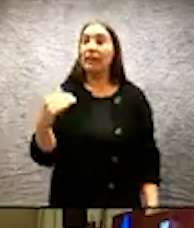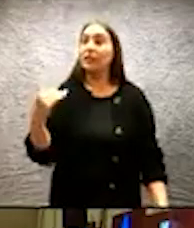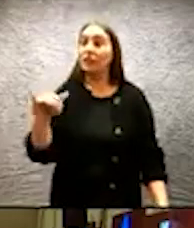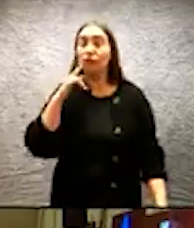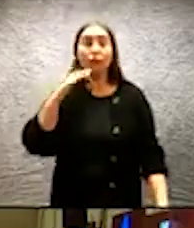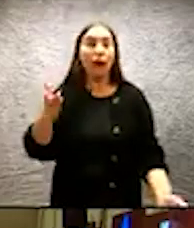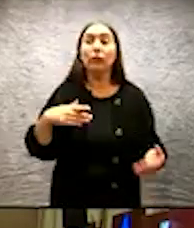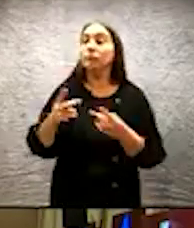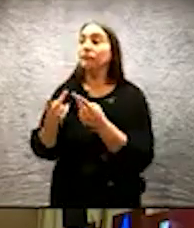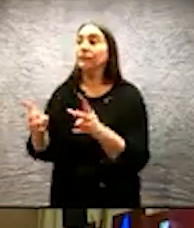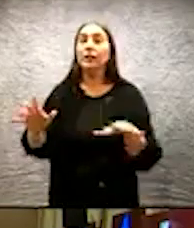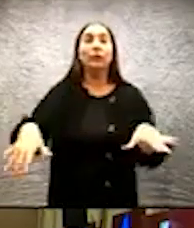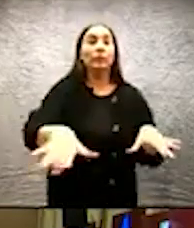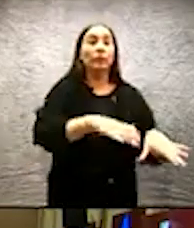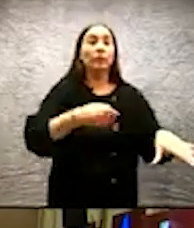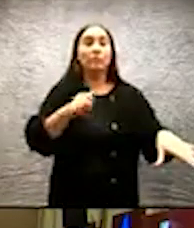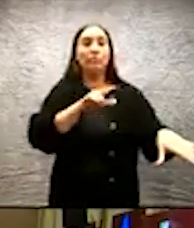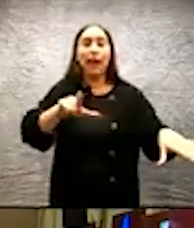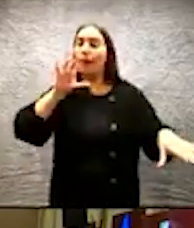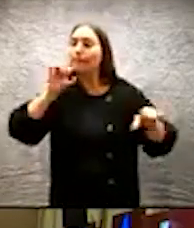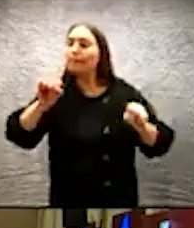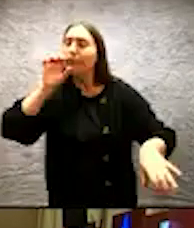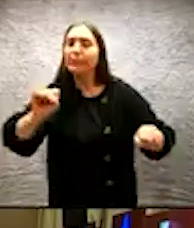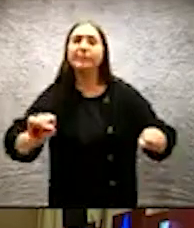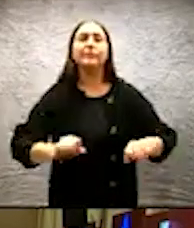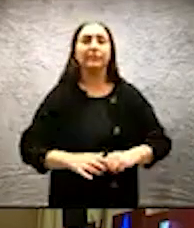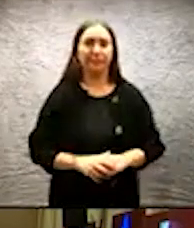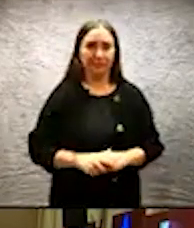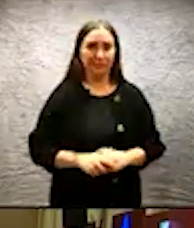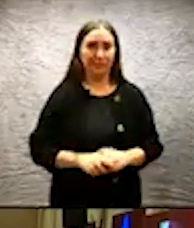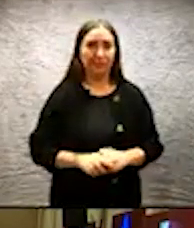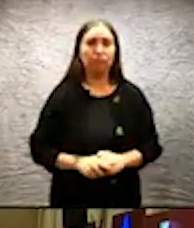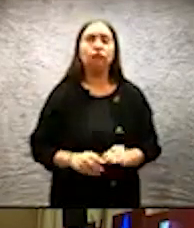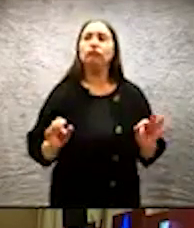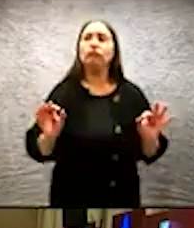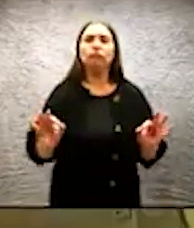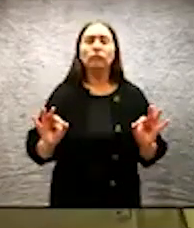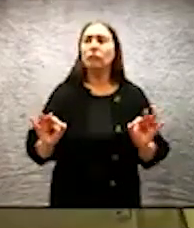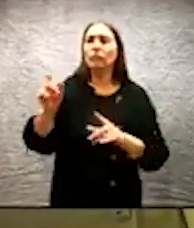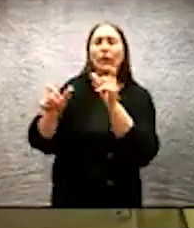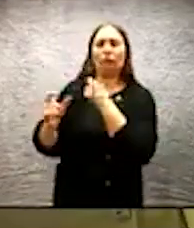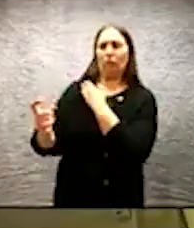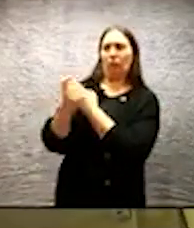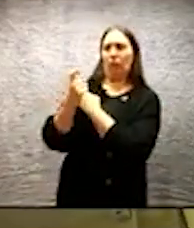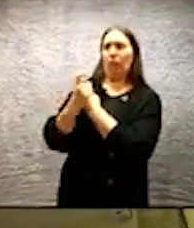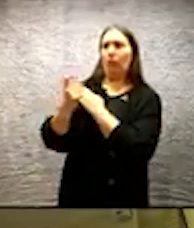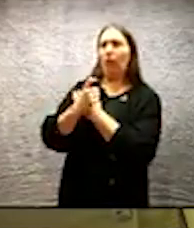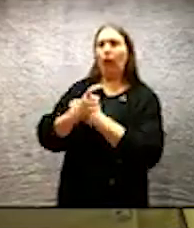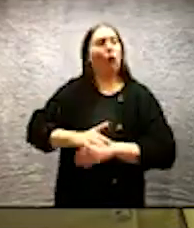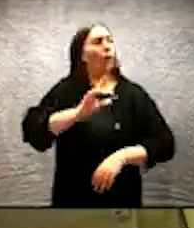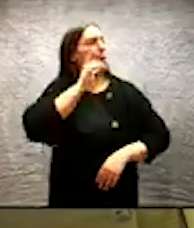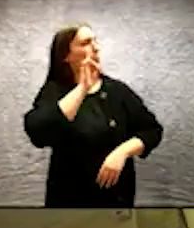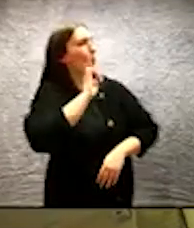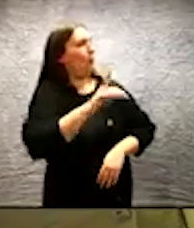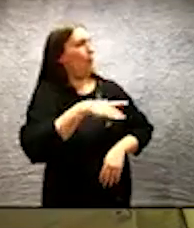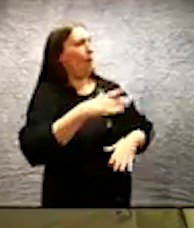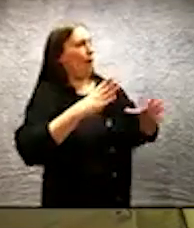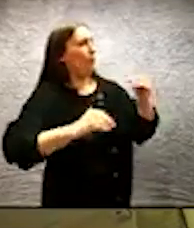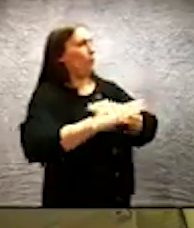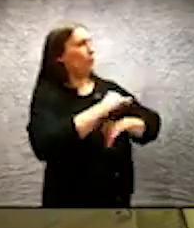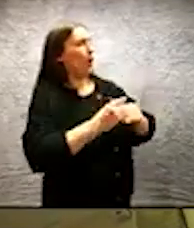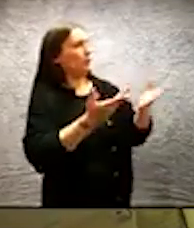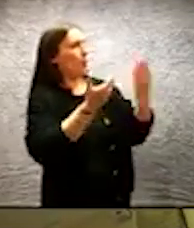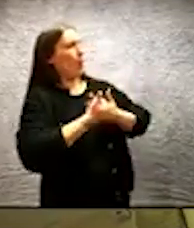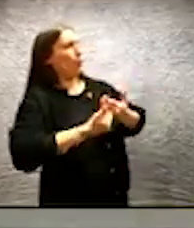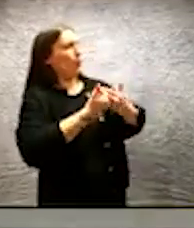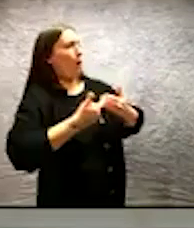communes métropolitaines. Certains m'ont fait le reproche de ne pas avoir consulté la population pour l'implantation des bornes et des